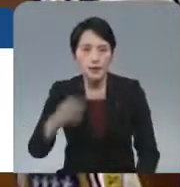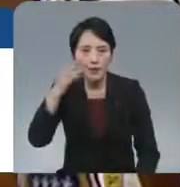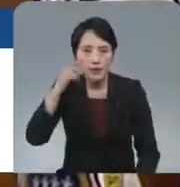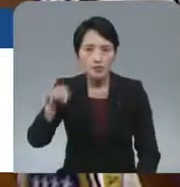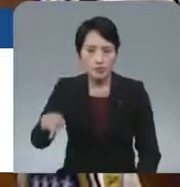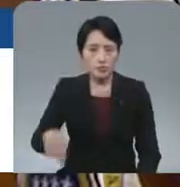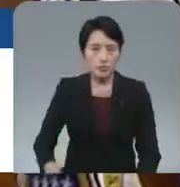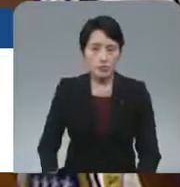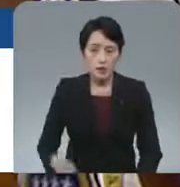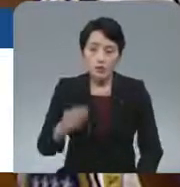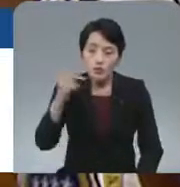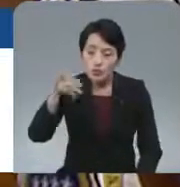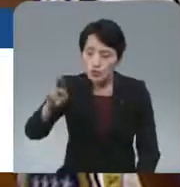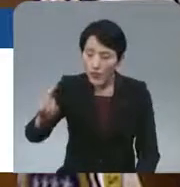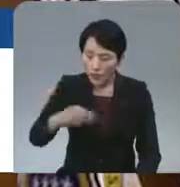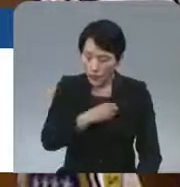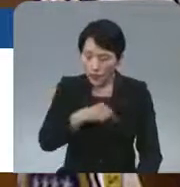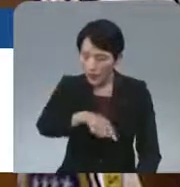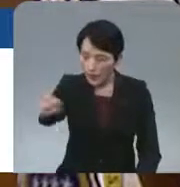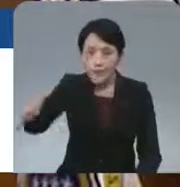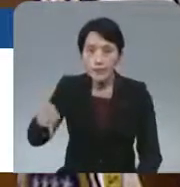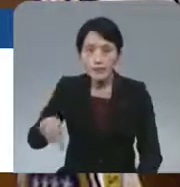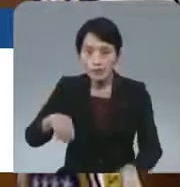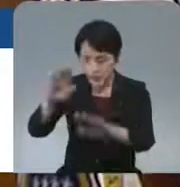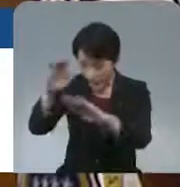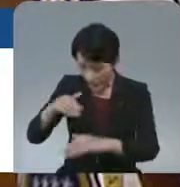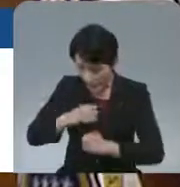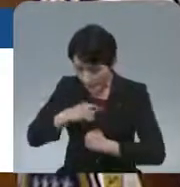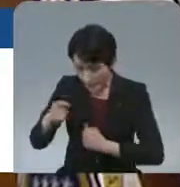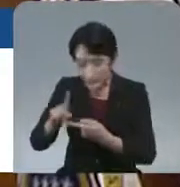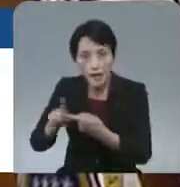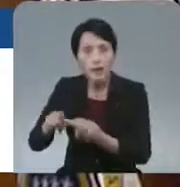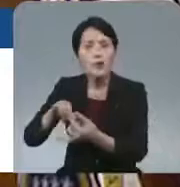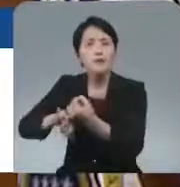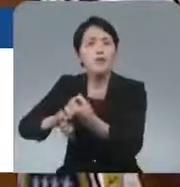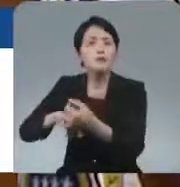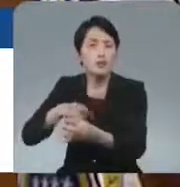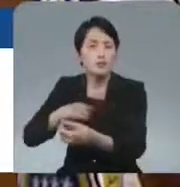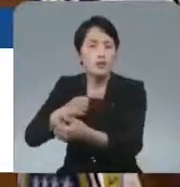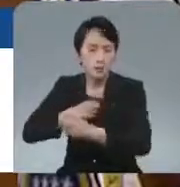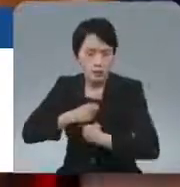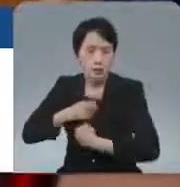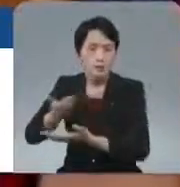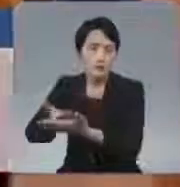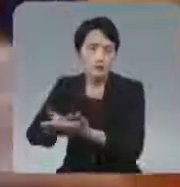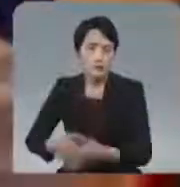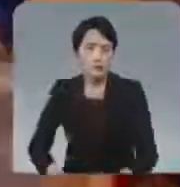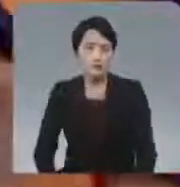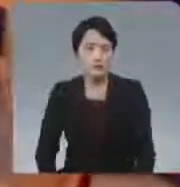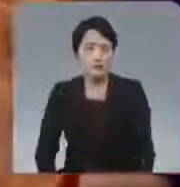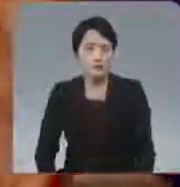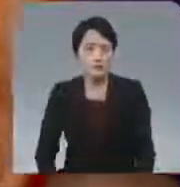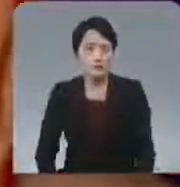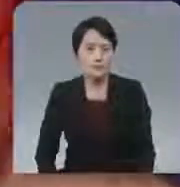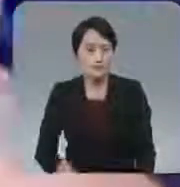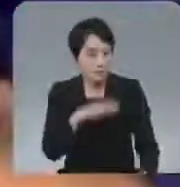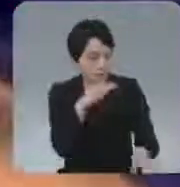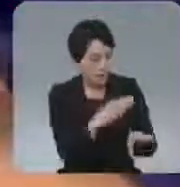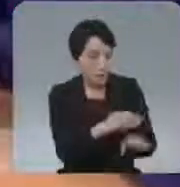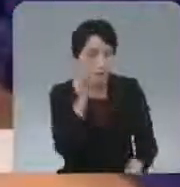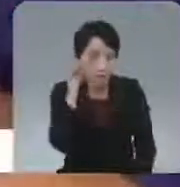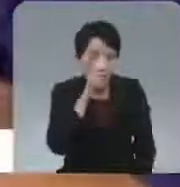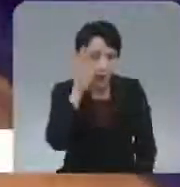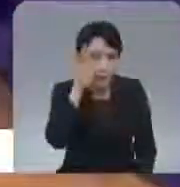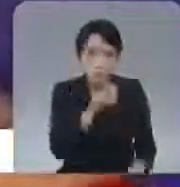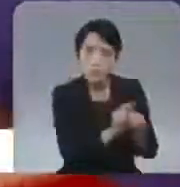Liên Hợp Quốc Cường bổ sung thêm biện pháp trừng phạt ngăn chặn Mạnh Mẽ chương trình tên lửa đạn đạo của miền Bắc kêu gọi tất cả các nước thành viên thực hiện